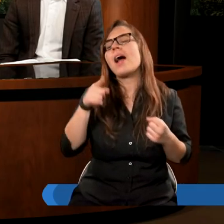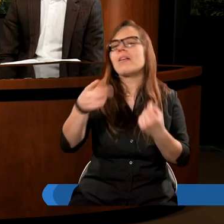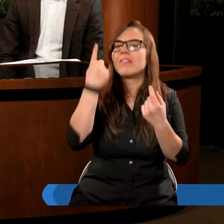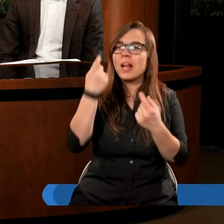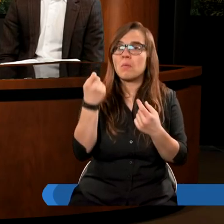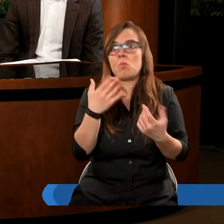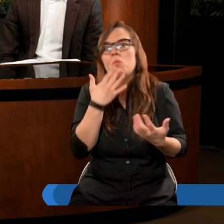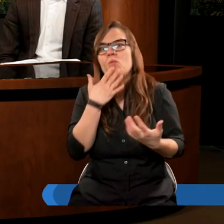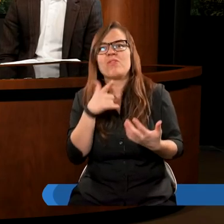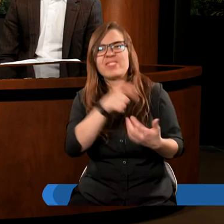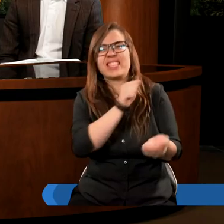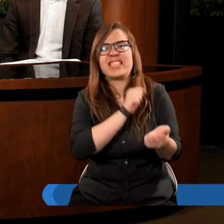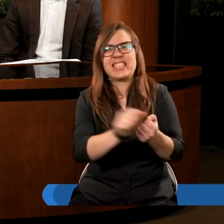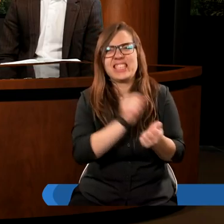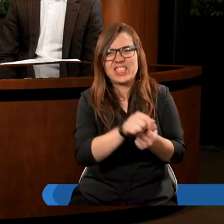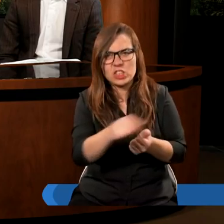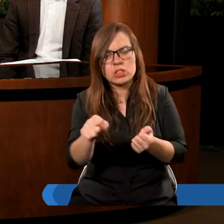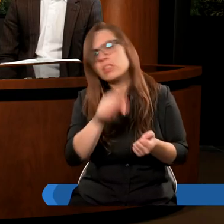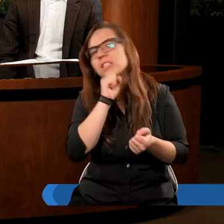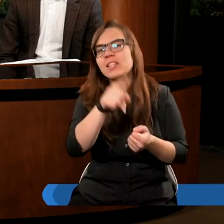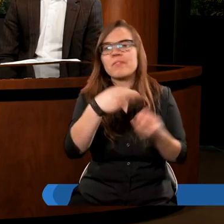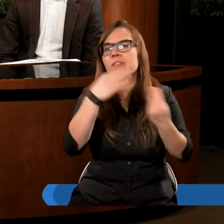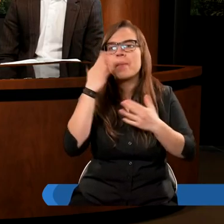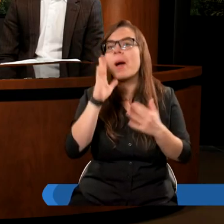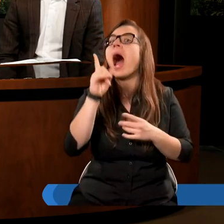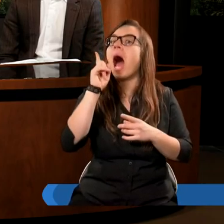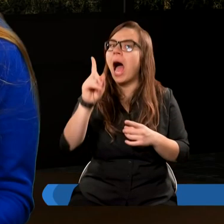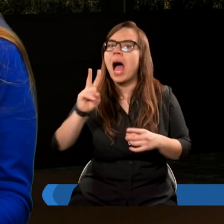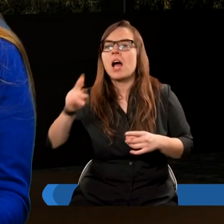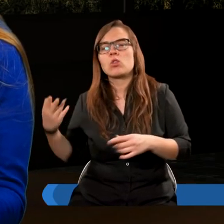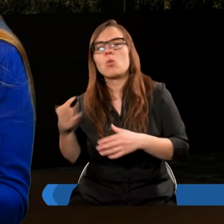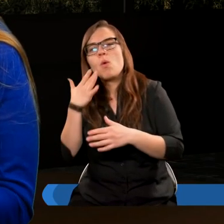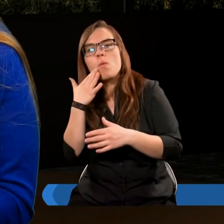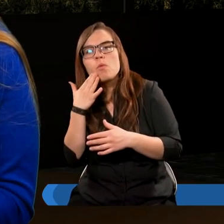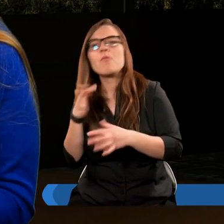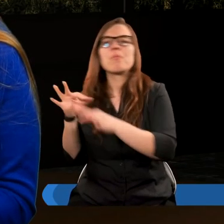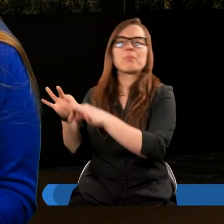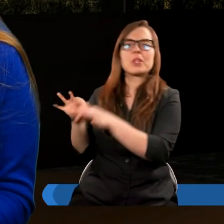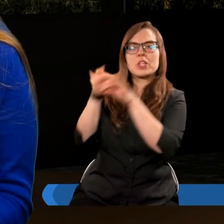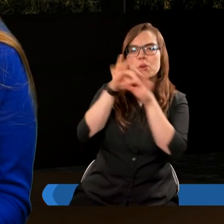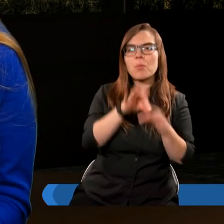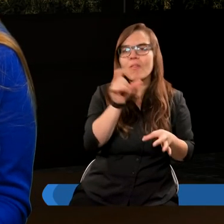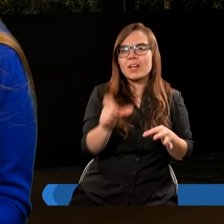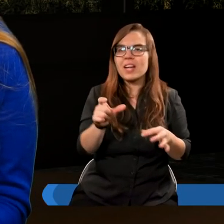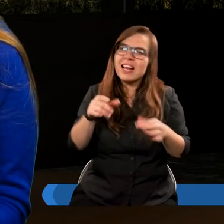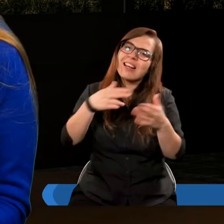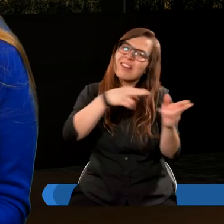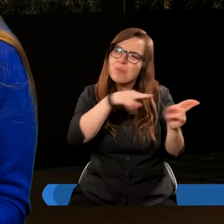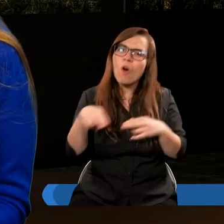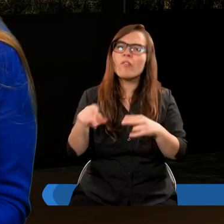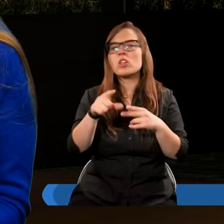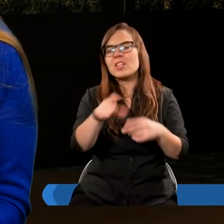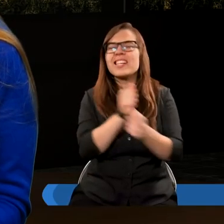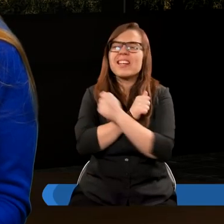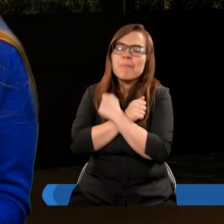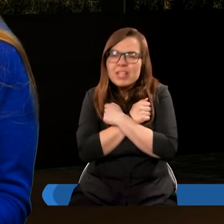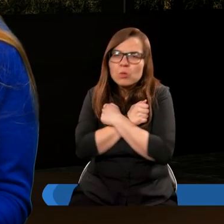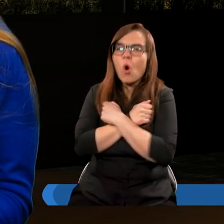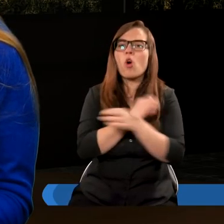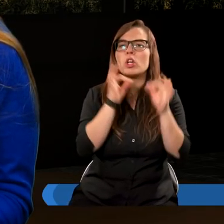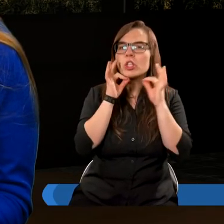mówi, że zniszczę, już nigdy was więcej nie będzie, ale potem z drugiej strony mówi, że przyprowadzę cię z powrotem, przyciągnę cię więzami miłości,